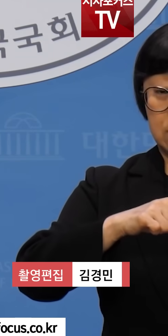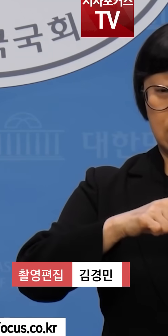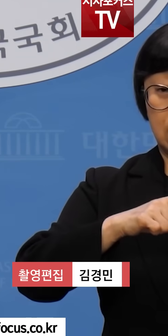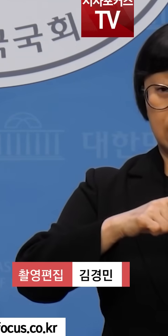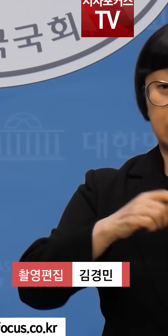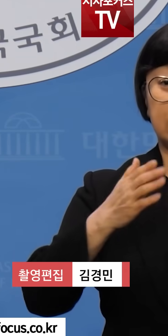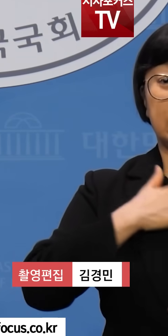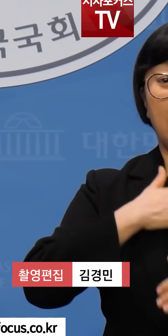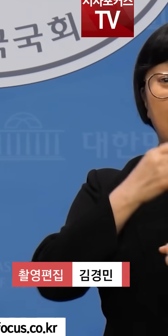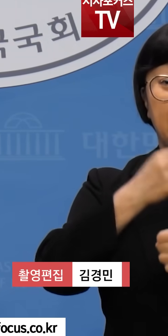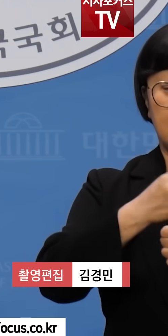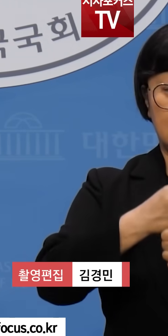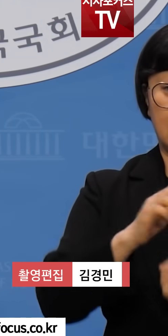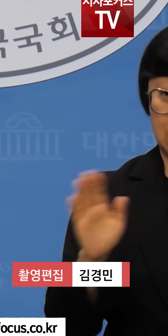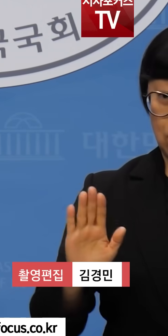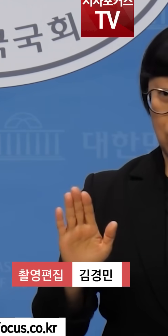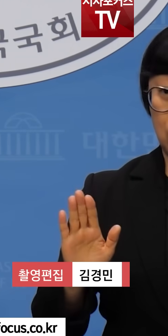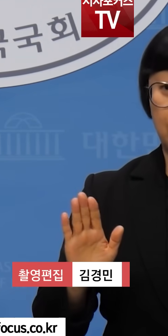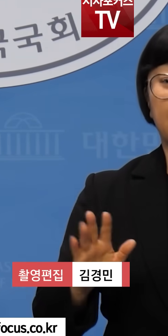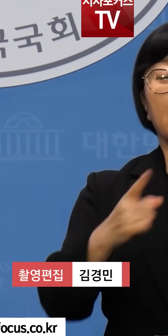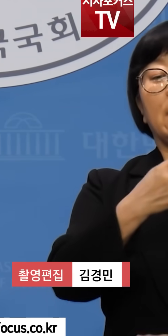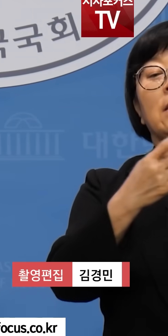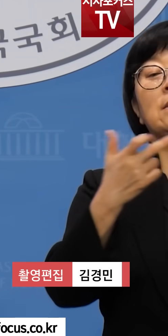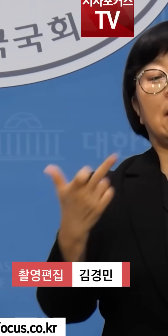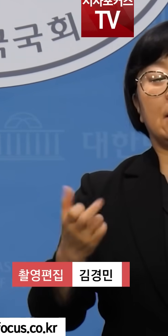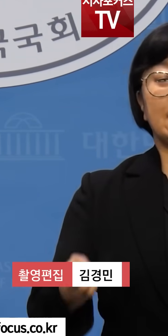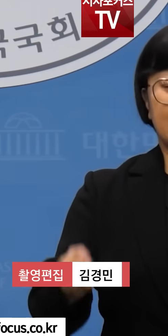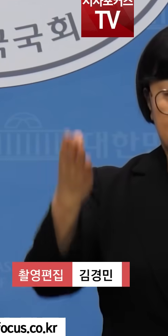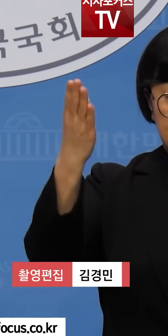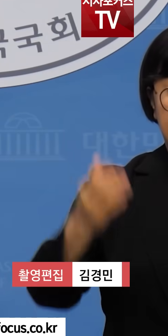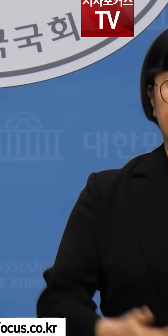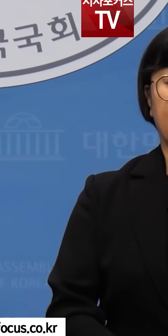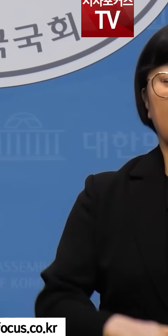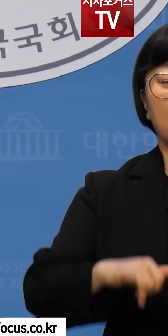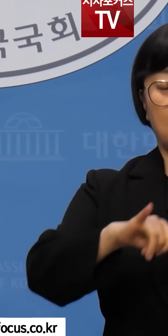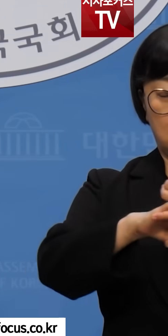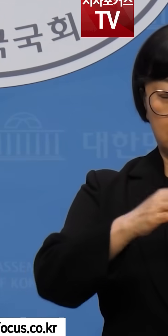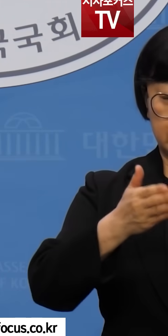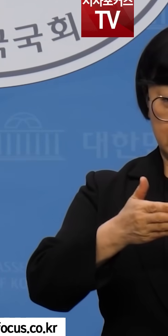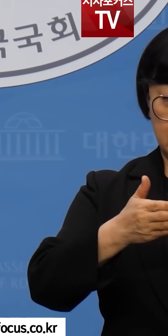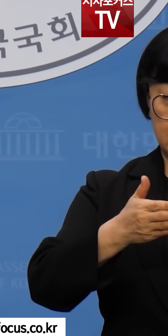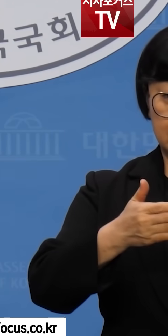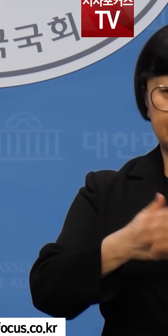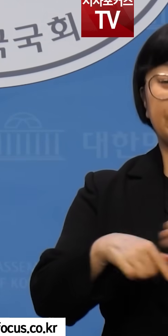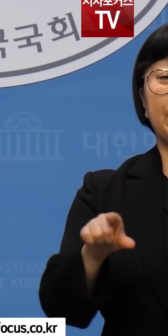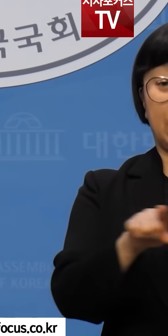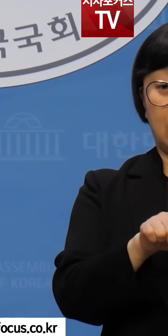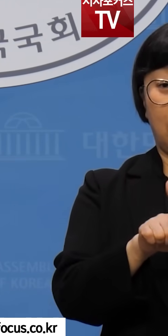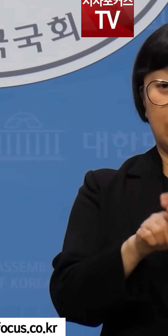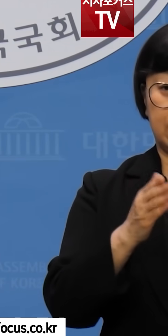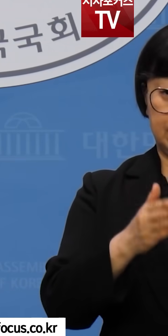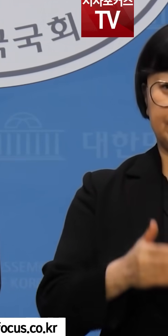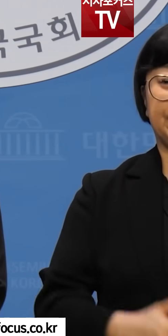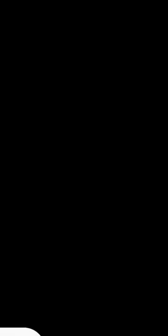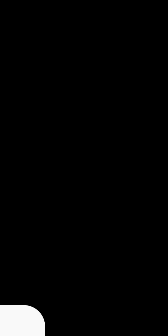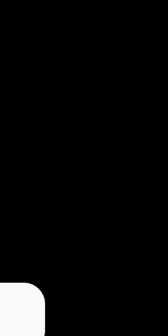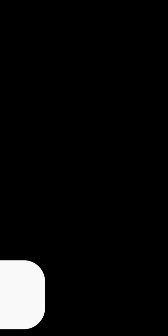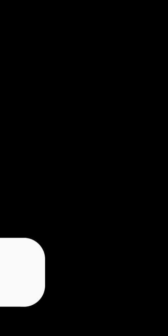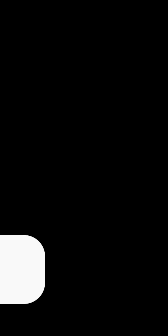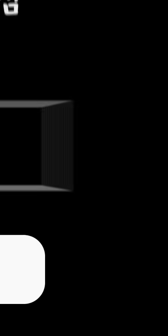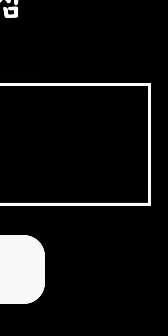김연아 국회의원 만들기가 아니라 일산의 승리입니다. 꼭 그렇게 해주실 것을 믿고 당부드립니다.